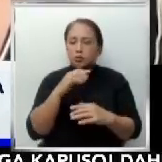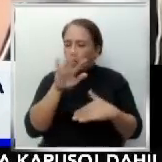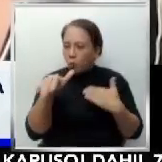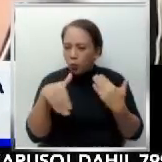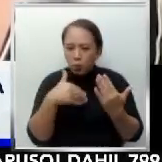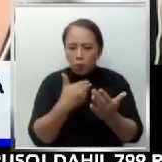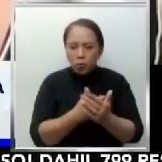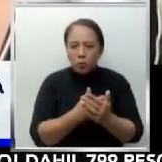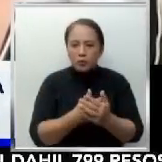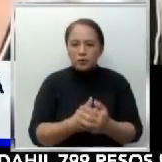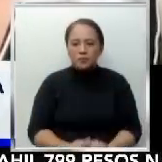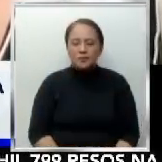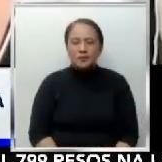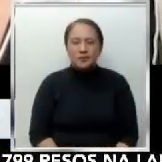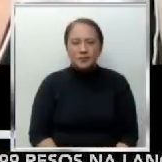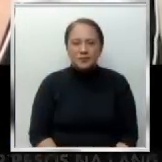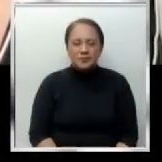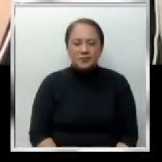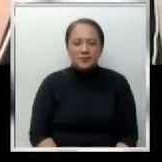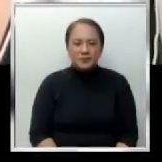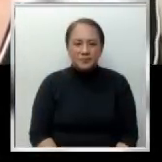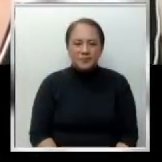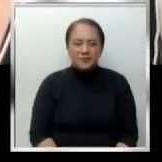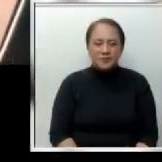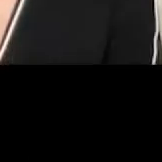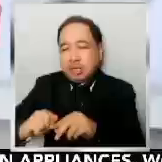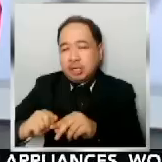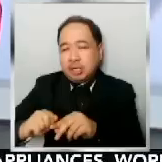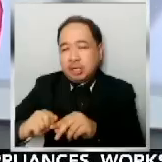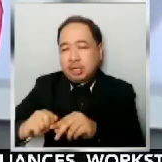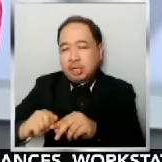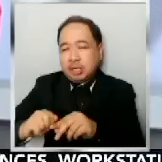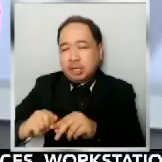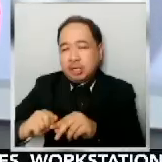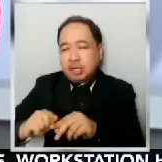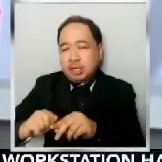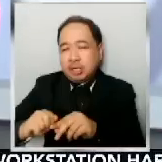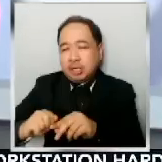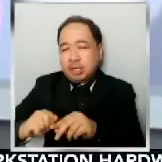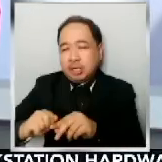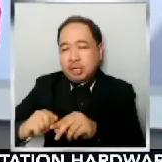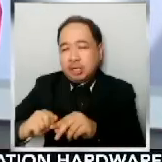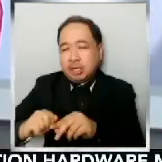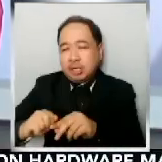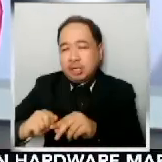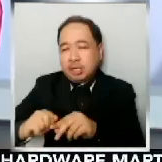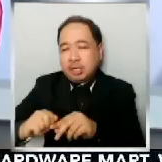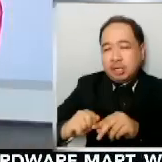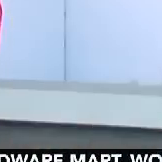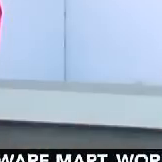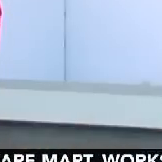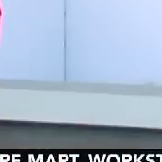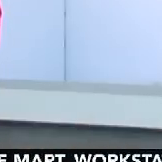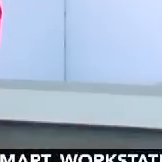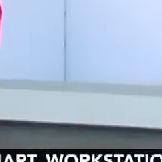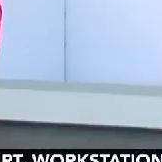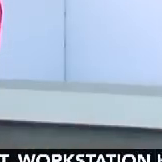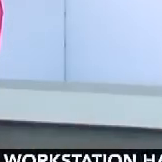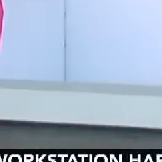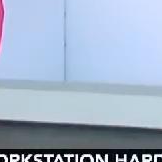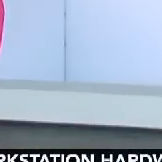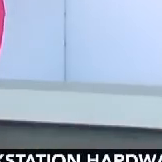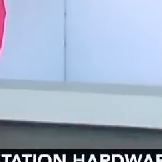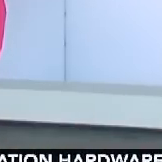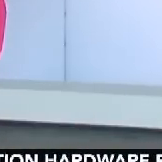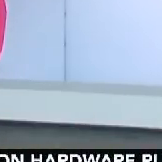Nelson Canlas, updated sa Showbiz Happenings. Handa raw ang Pilipinas sa magiging desisyon ng World